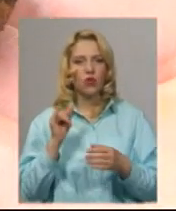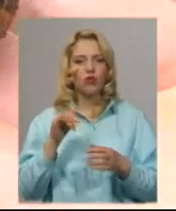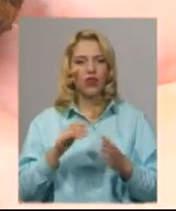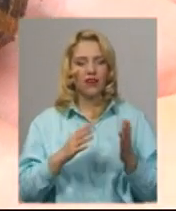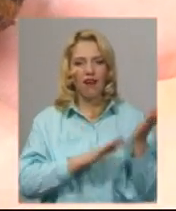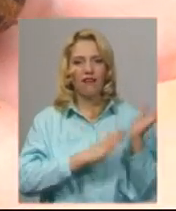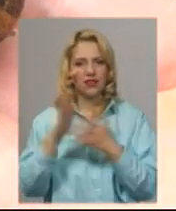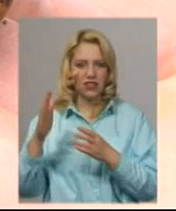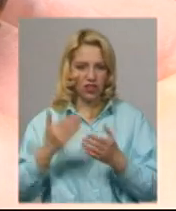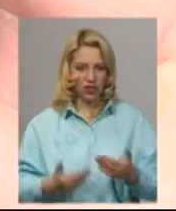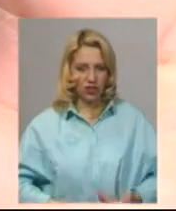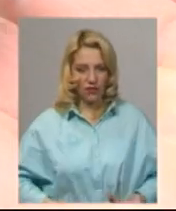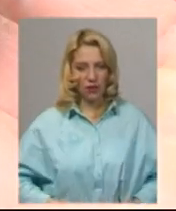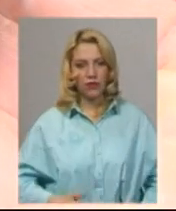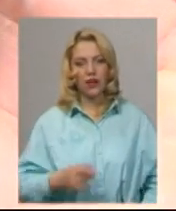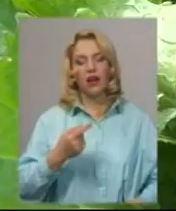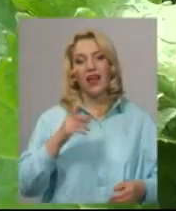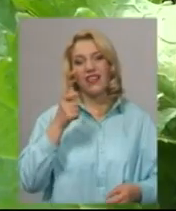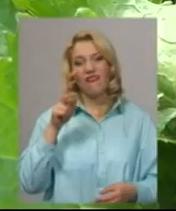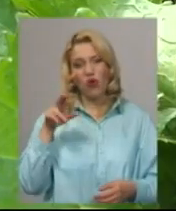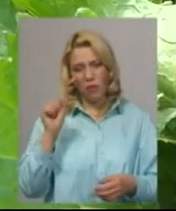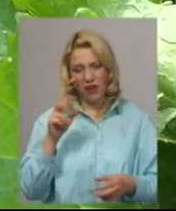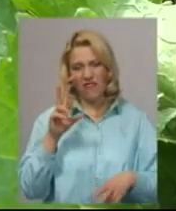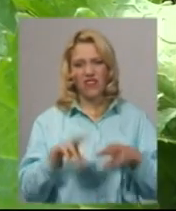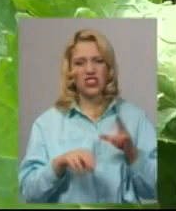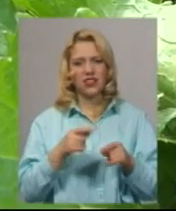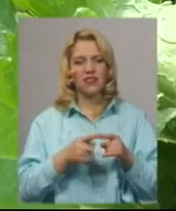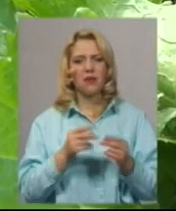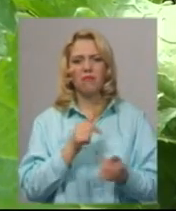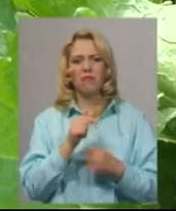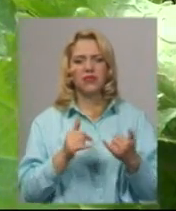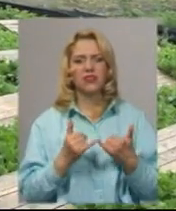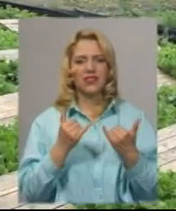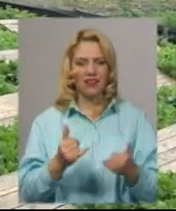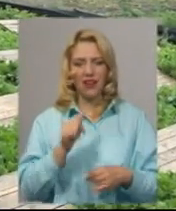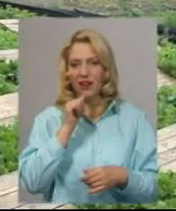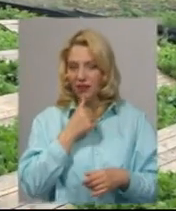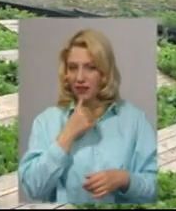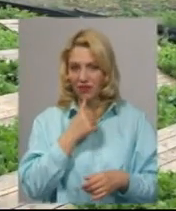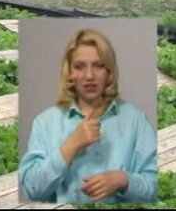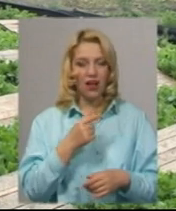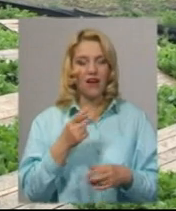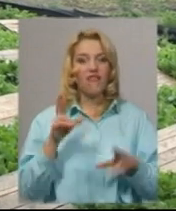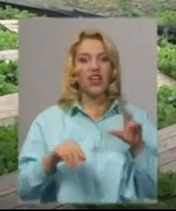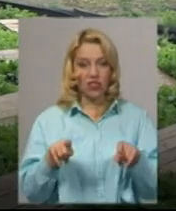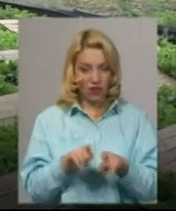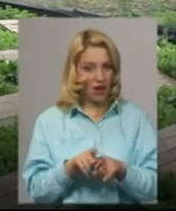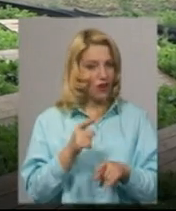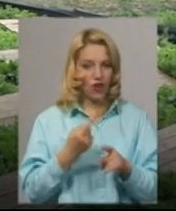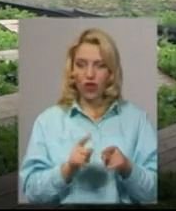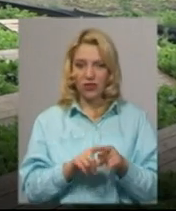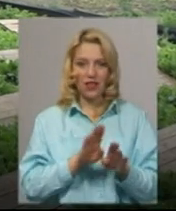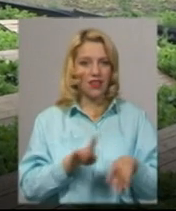равликовий бізнес називають бізнесом для лінивих, каже Сергій Ланчук. І поспішає спростувати цей міф. Коли в тебе їх